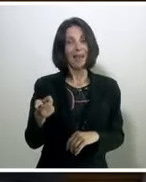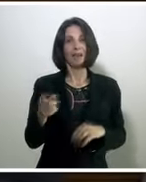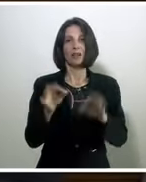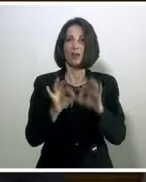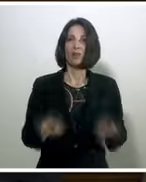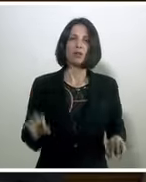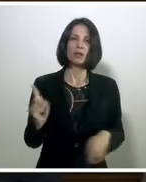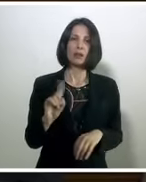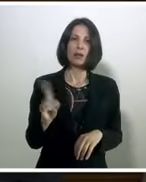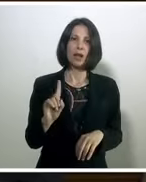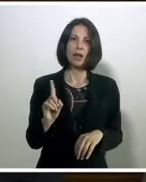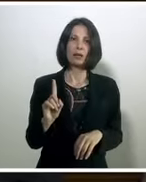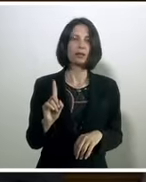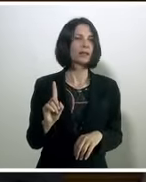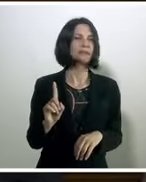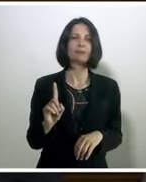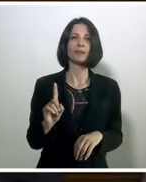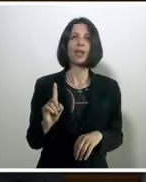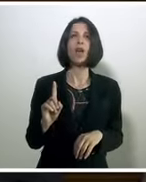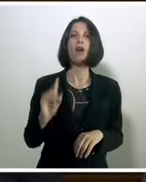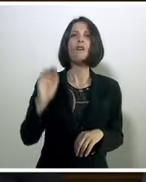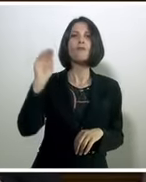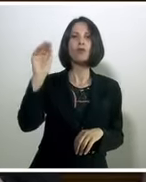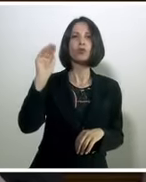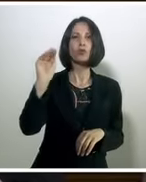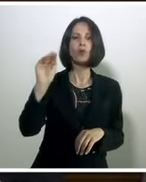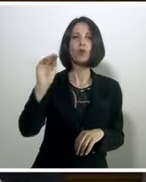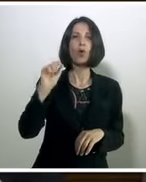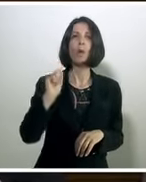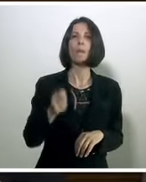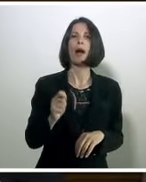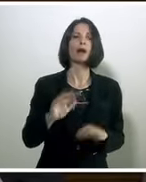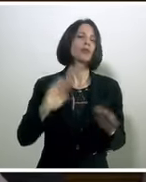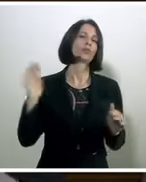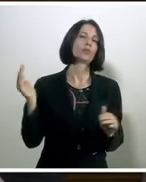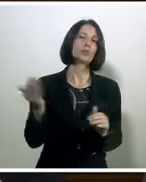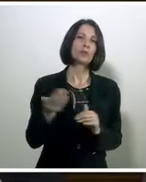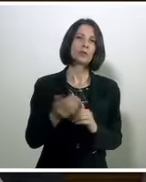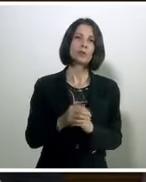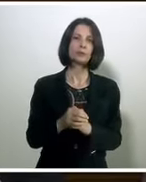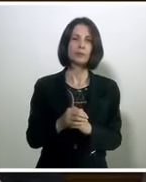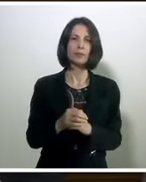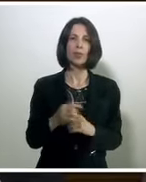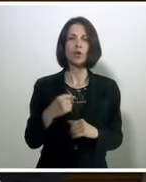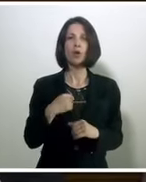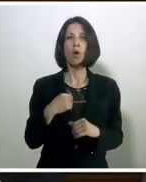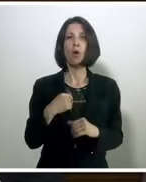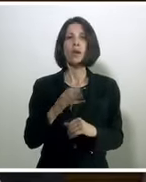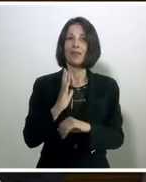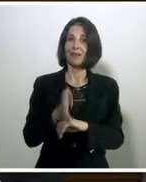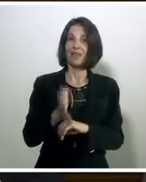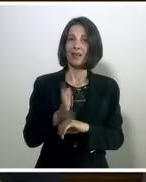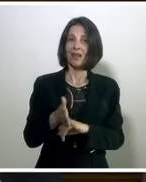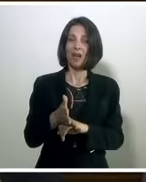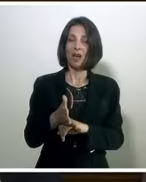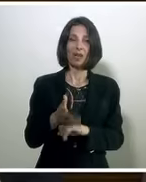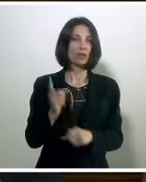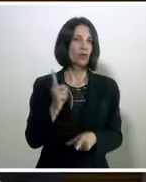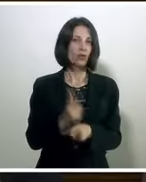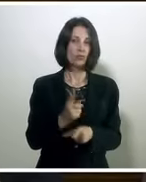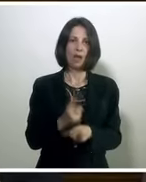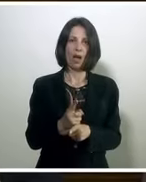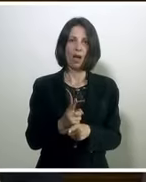e le generazioni future E noi siamo chiamati a intervenire in questo senso dobbiamo